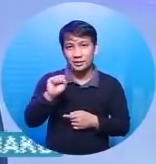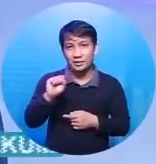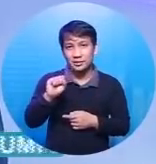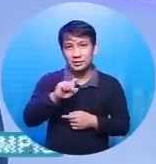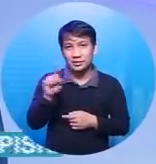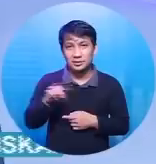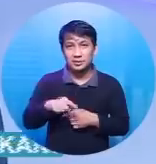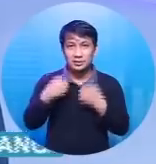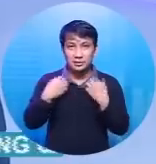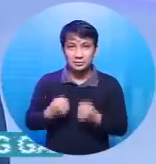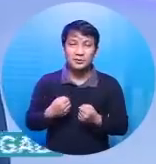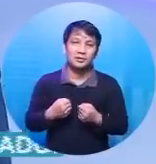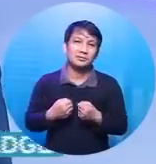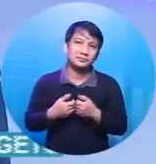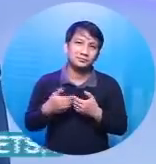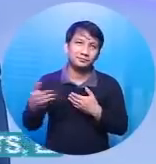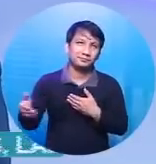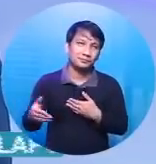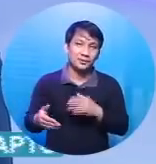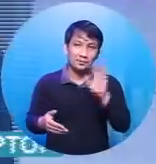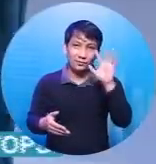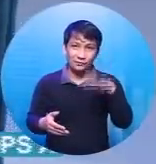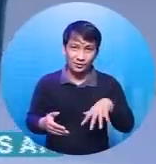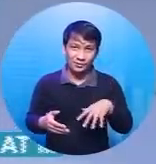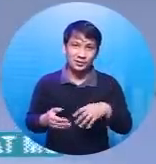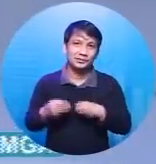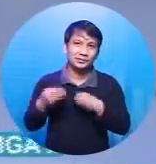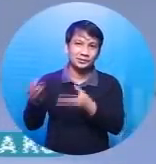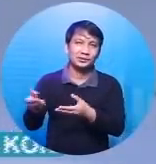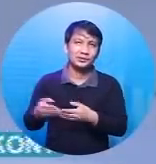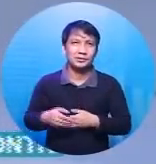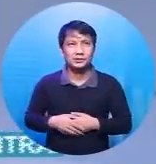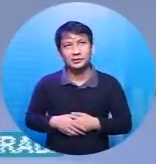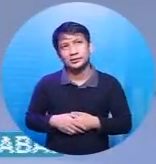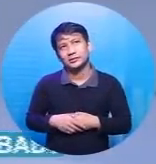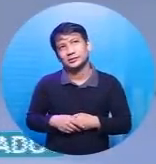ng immune system nyo. Pang! 5,000!